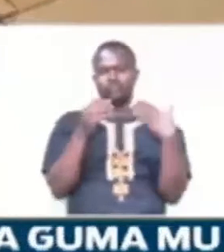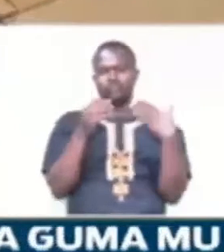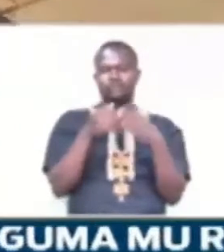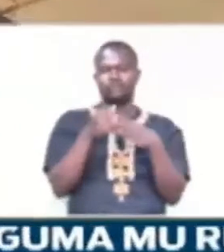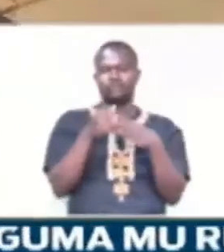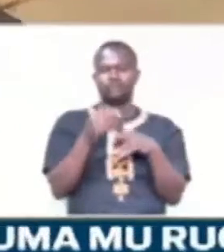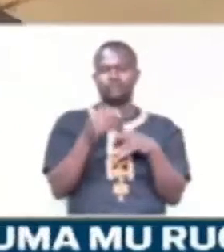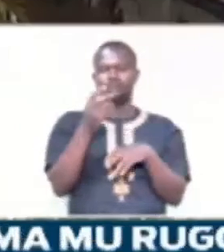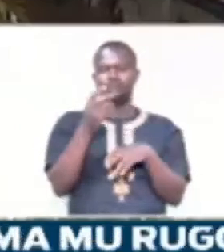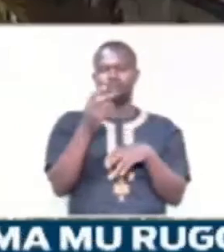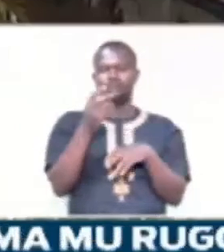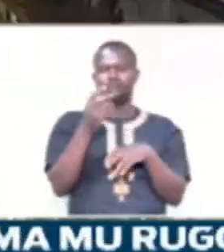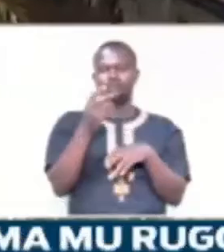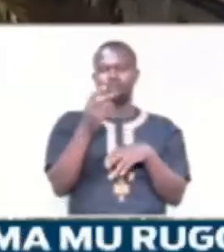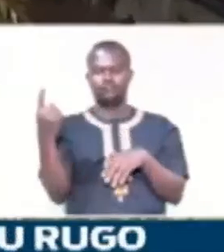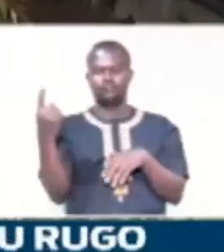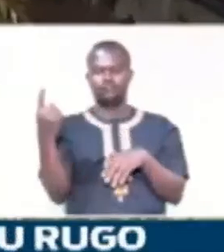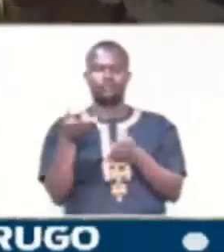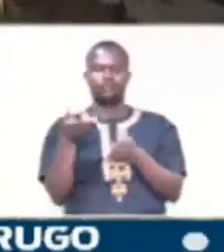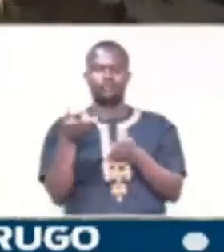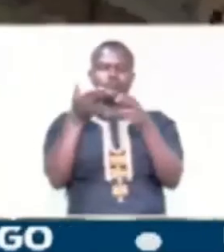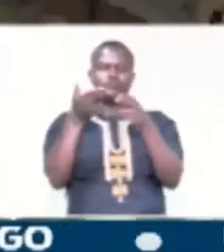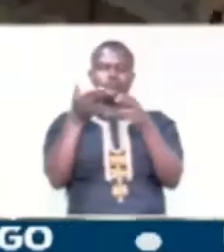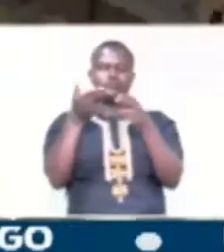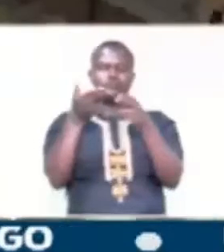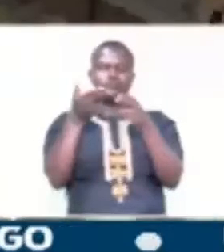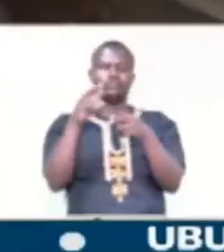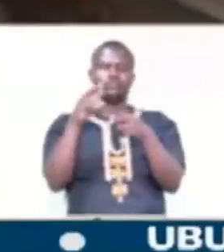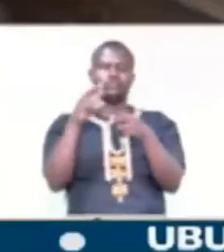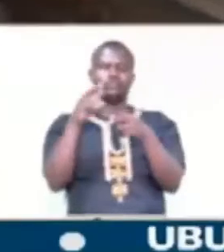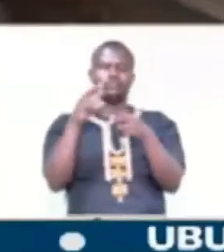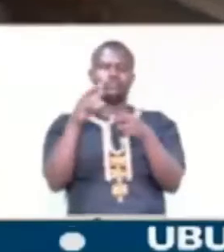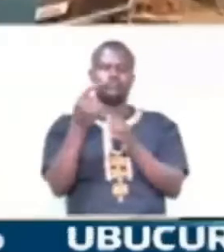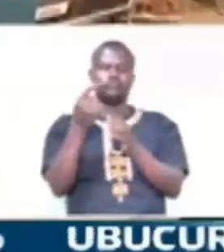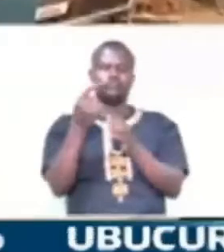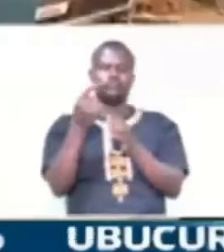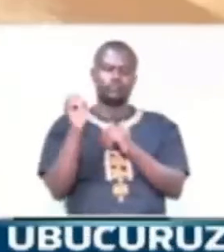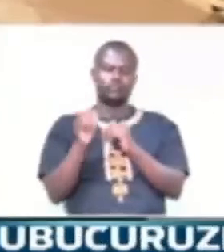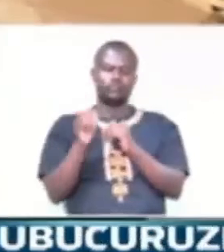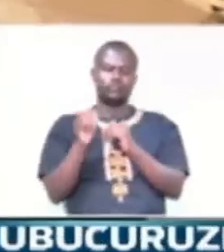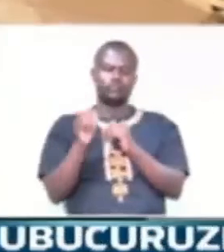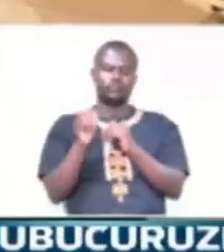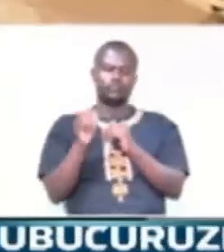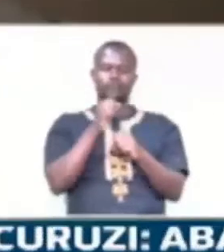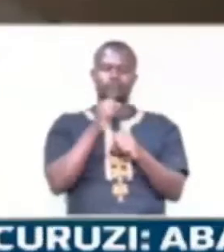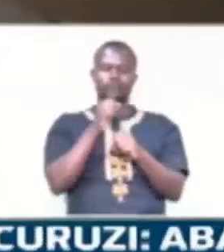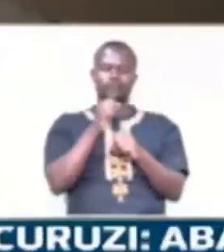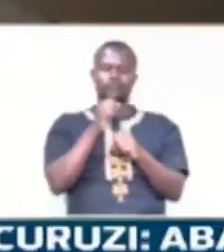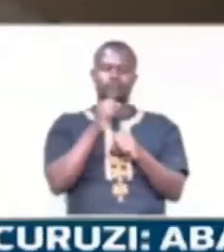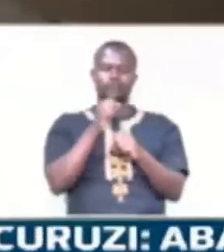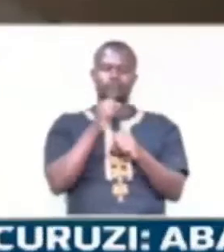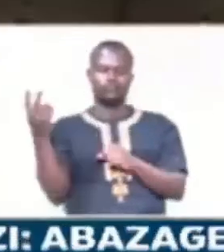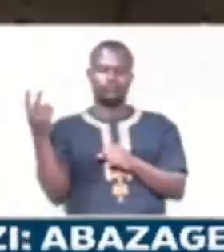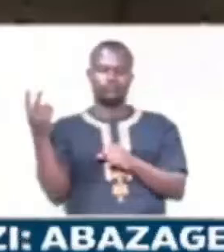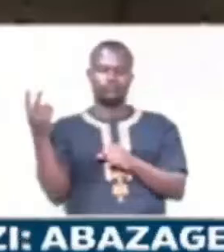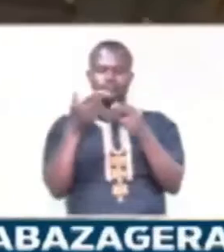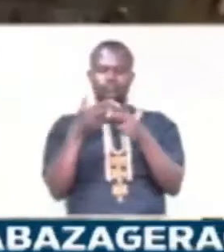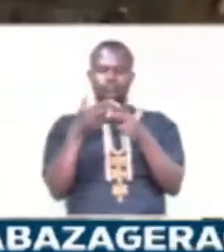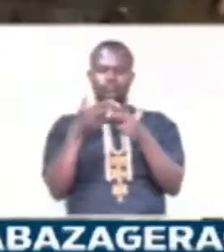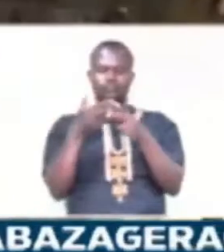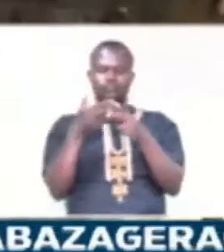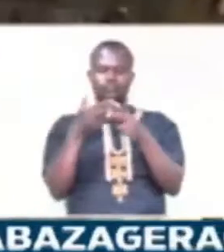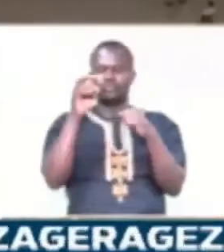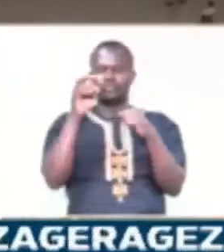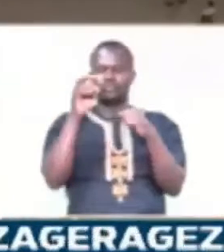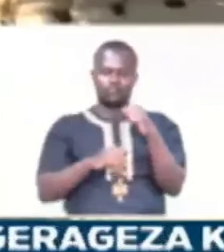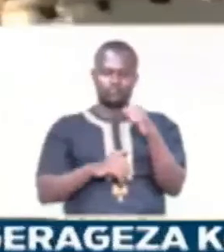2021 uzarangira ubukungu bw'u Rwanda buzamutse ku gipimo cya 5.1% muri 2022 buzamukeho 7%